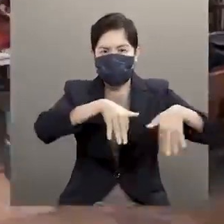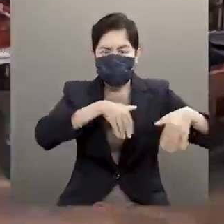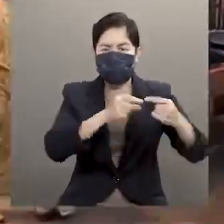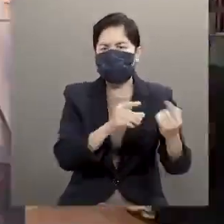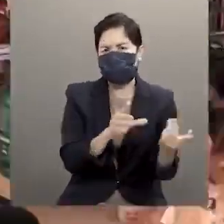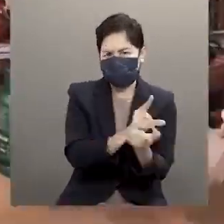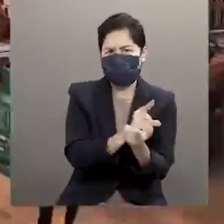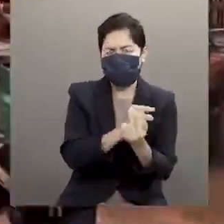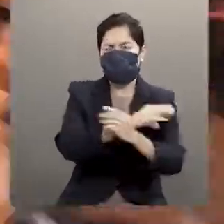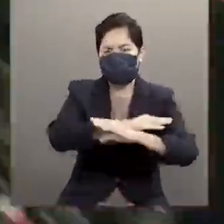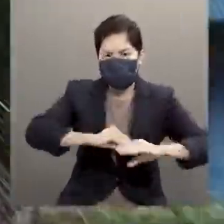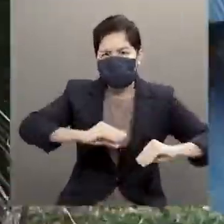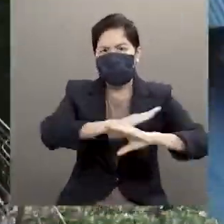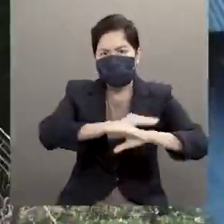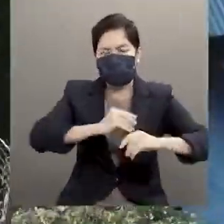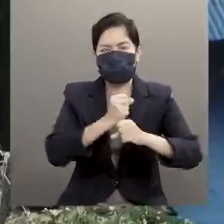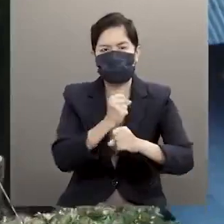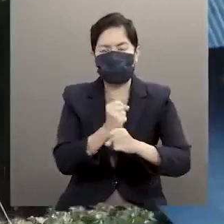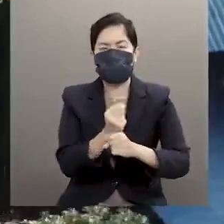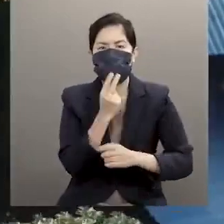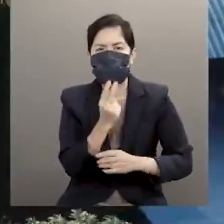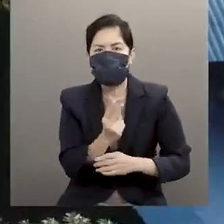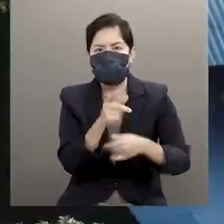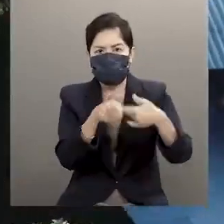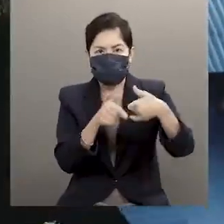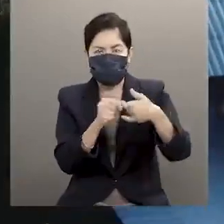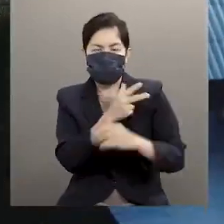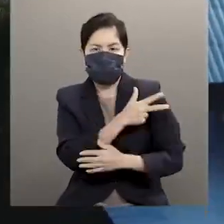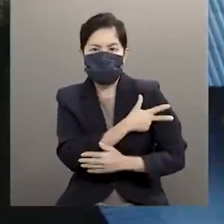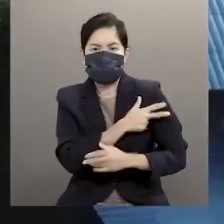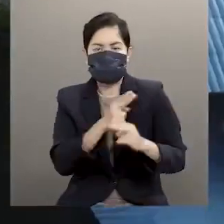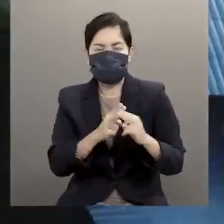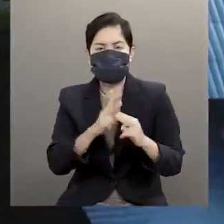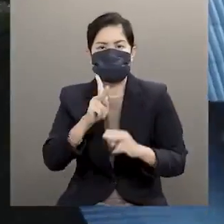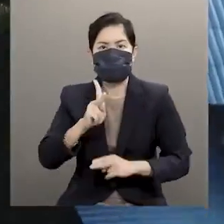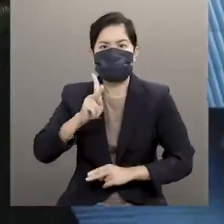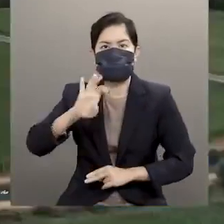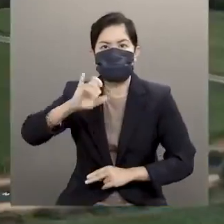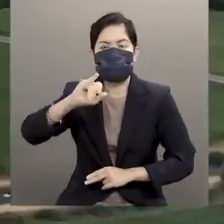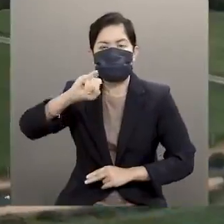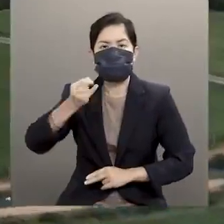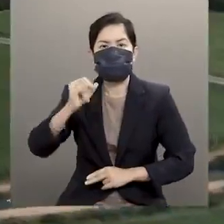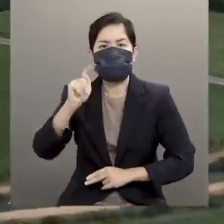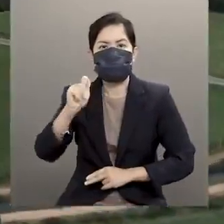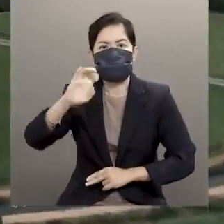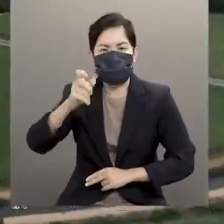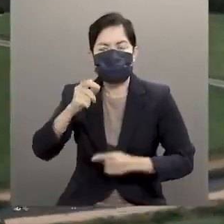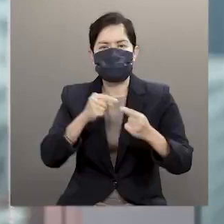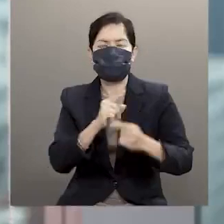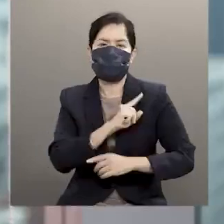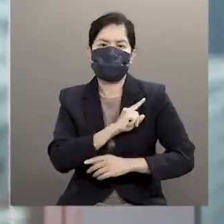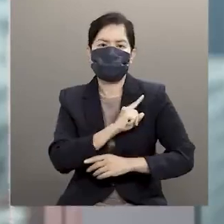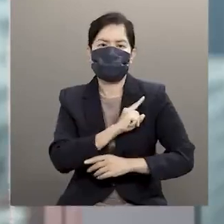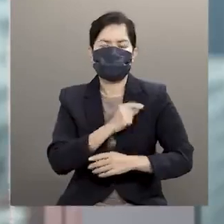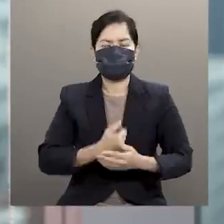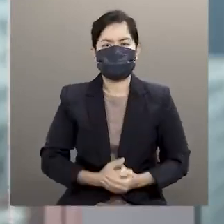ไรไปรัฟังแวคิดจากดอกเตอ กิติ สัทยเจาวัฒนา ผู้ดูแลโปรงงานวจักัครับในตอนทเรา